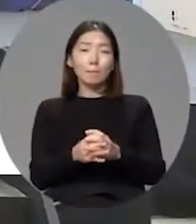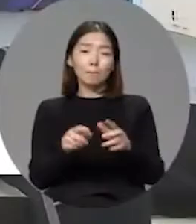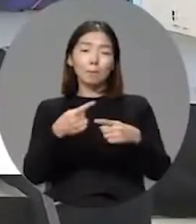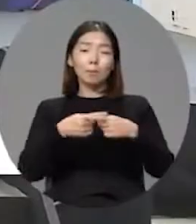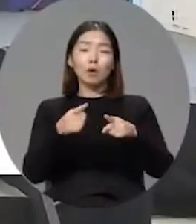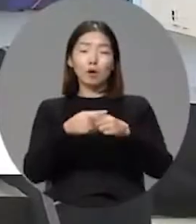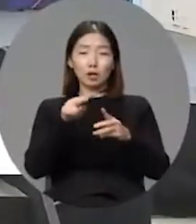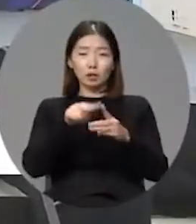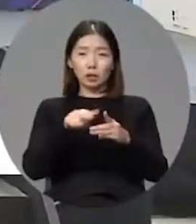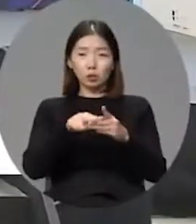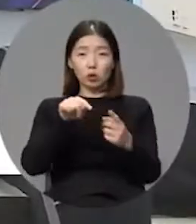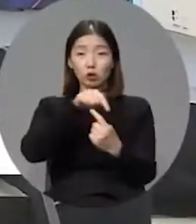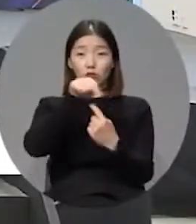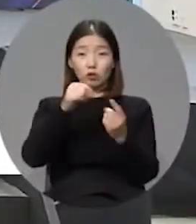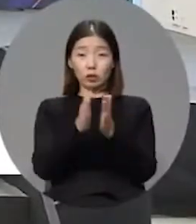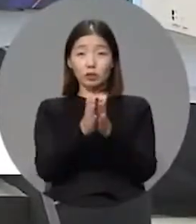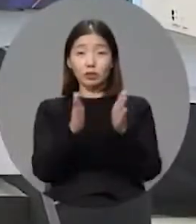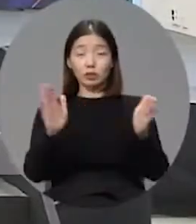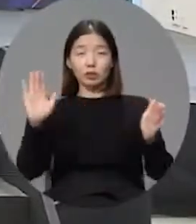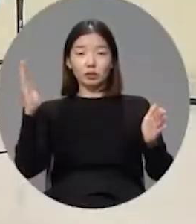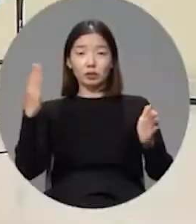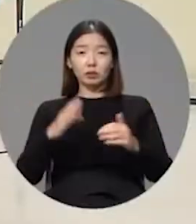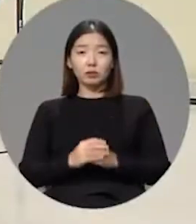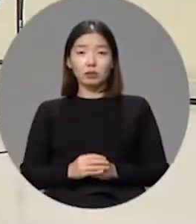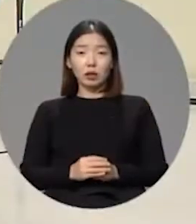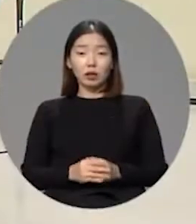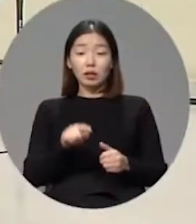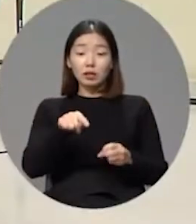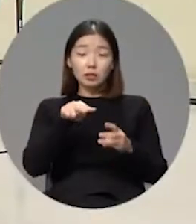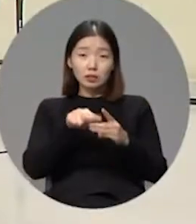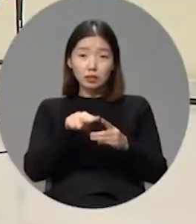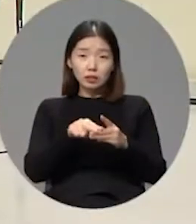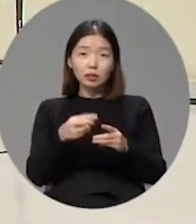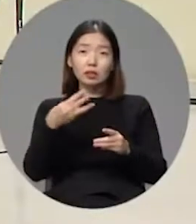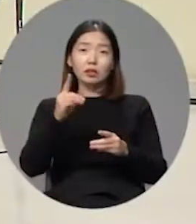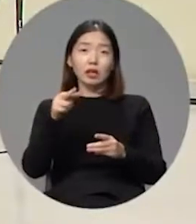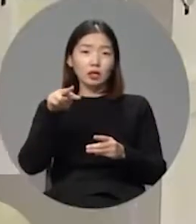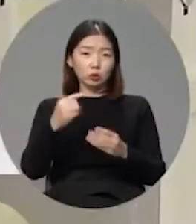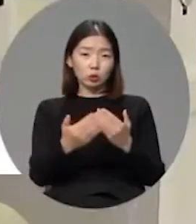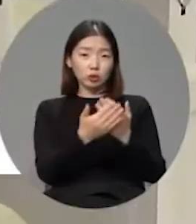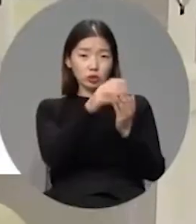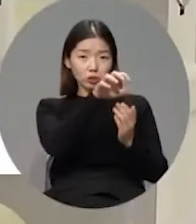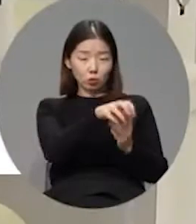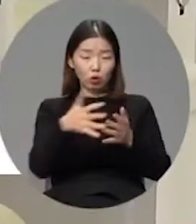평가 센터가 운영에 들어갔습니다. 센터는 탄소산업진흥원과